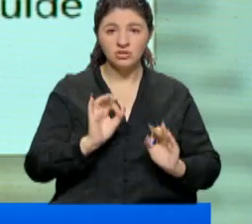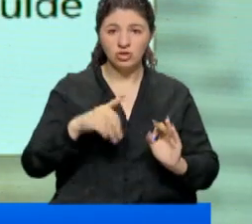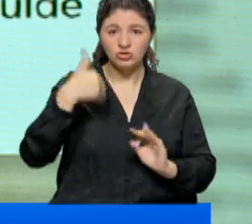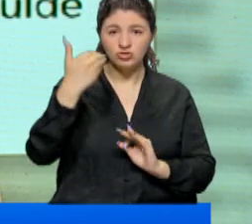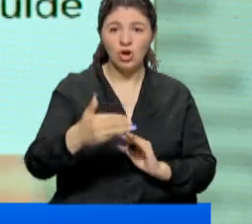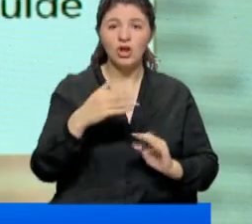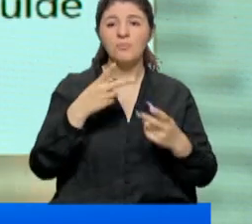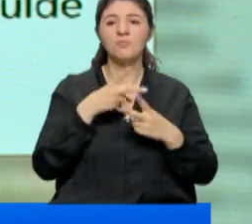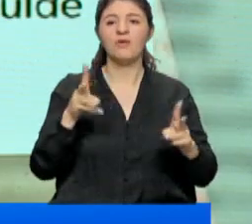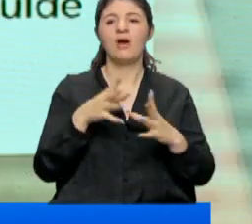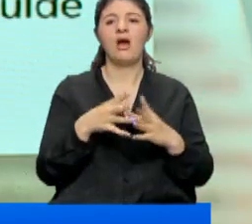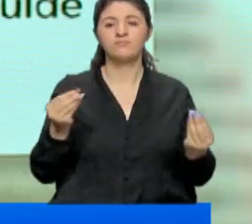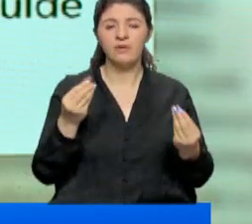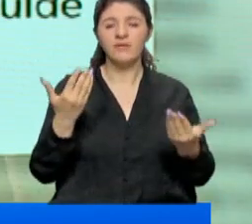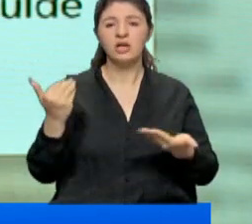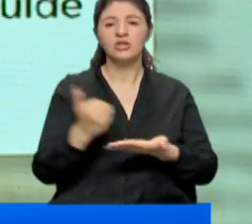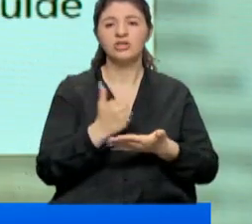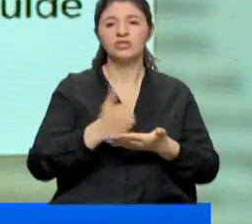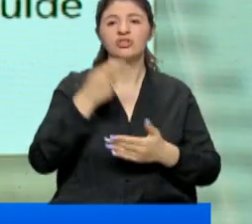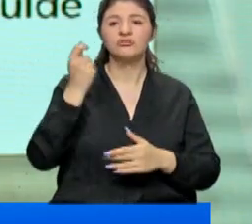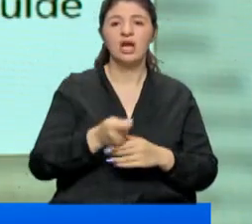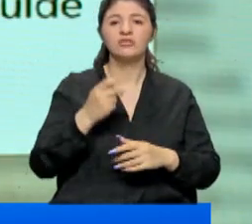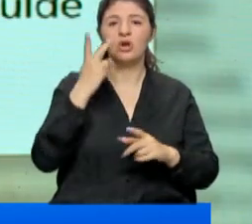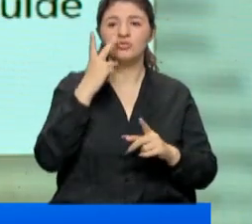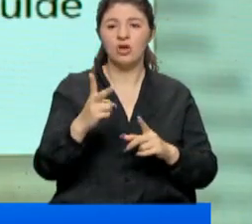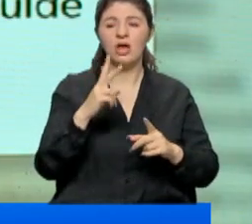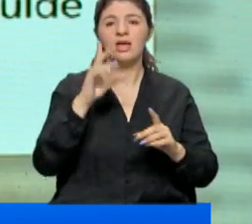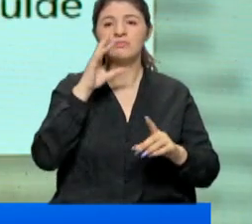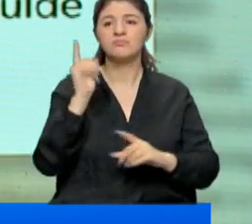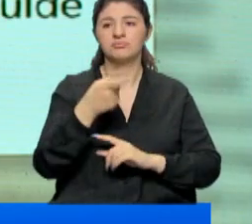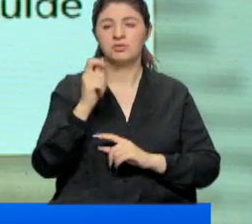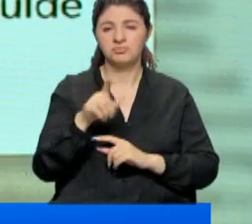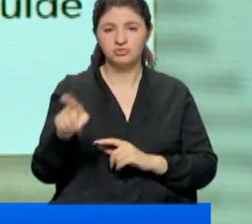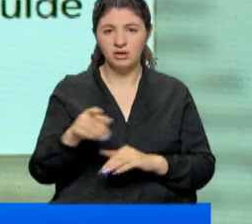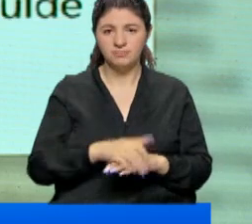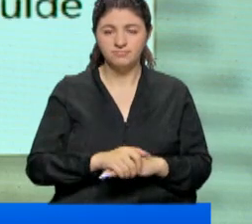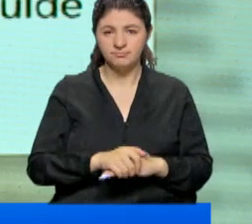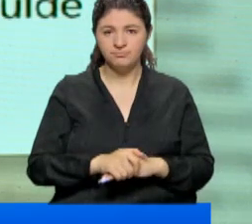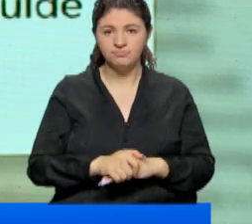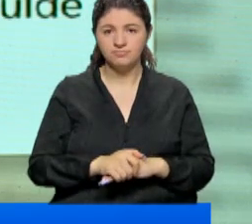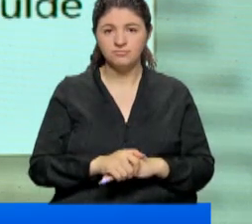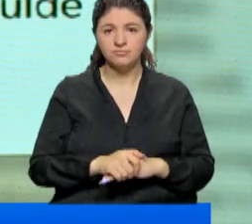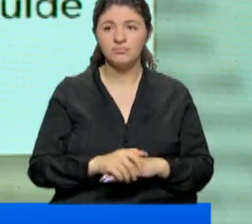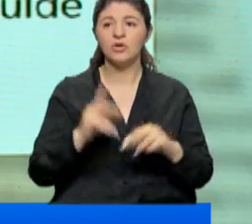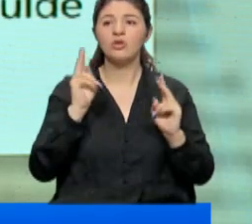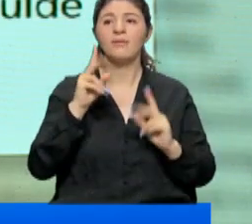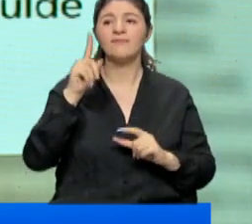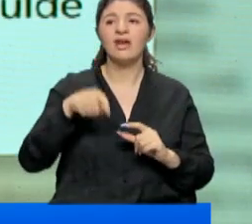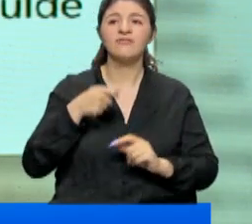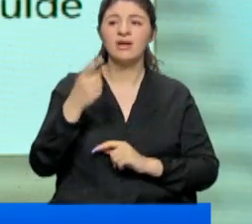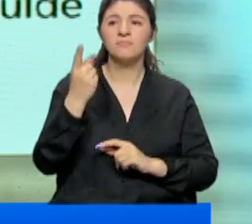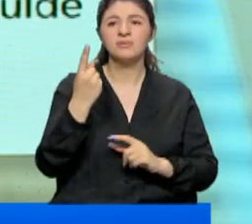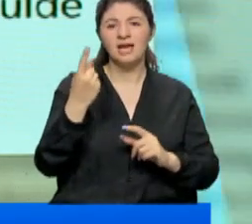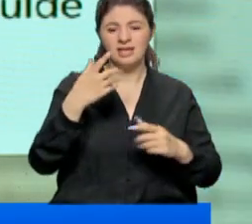başladıktan sonra muafiyeti kaybedecek ve kazancı Gerçek usulde tespit edilecek Bu normal